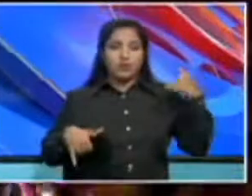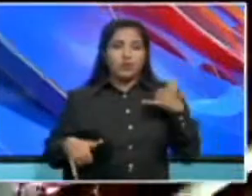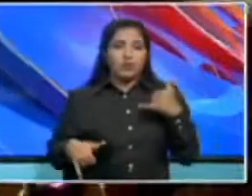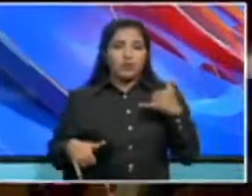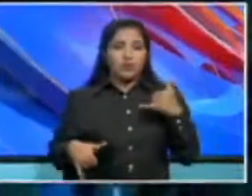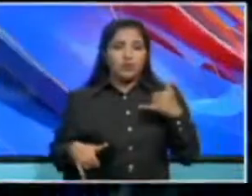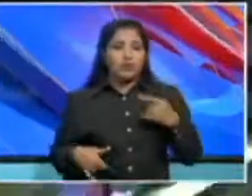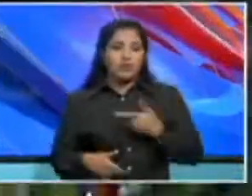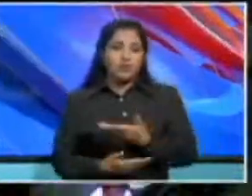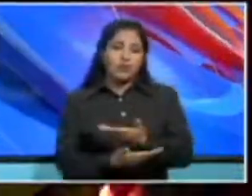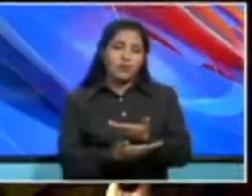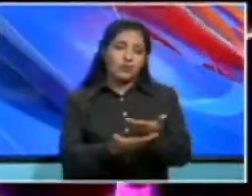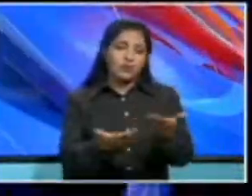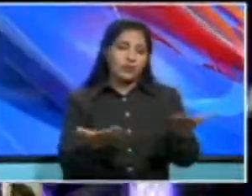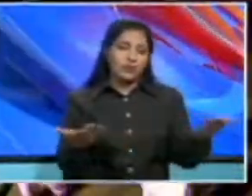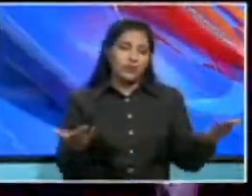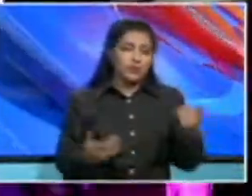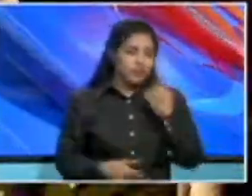प्रसिद्ध है